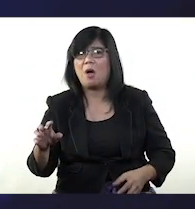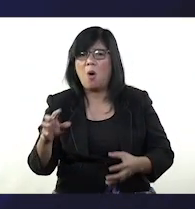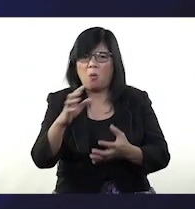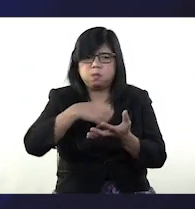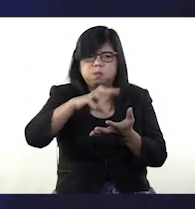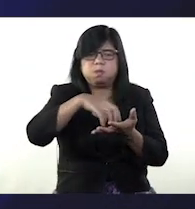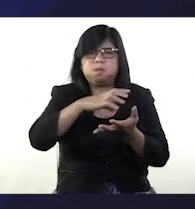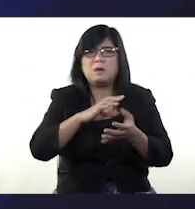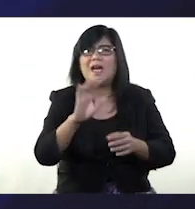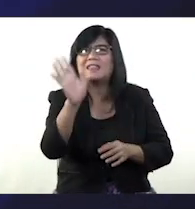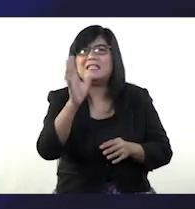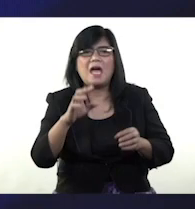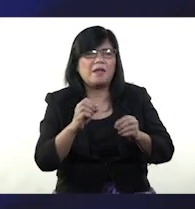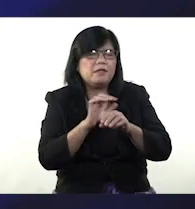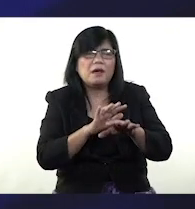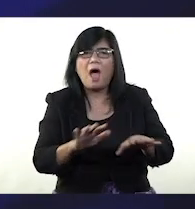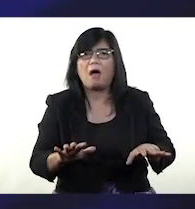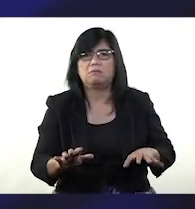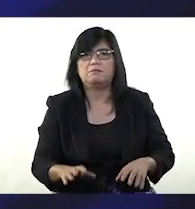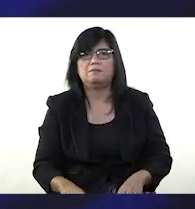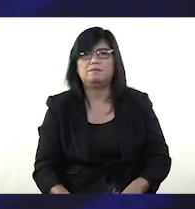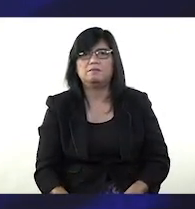hai jiwa anak-anak sekarang keras